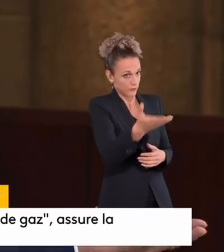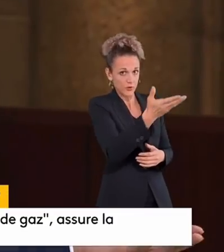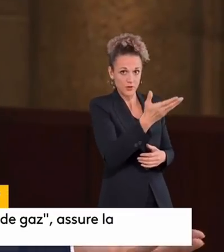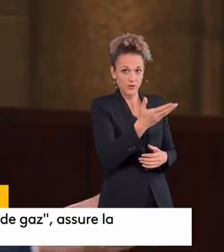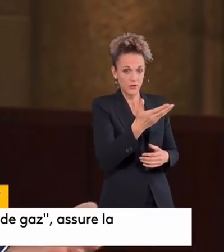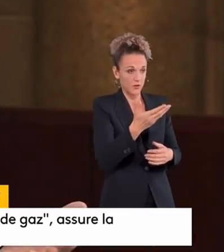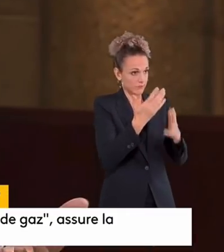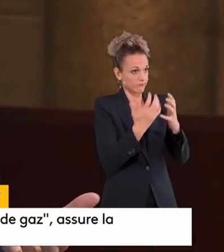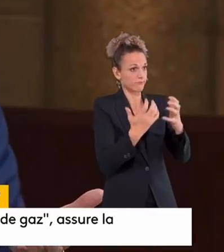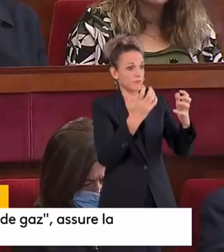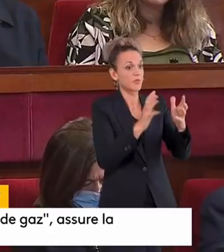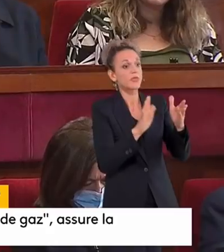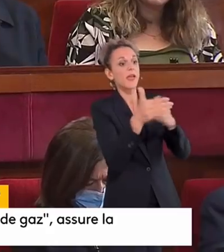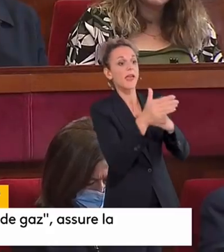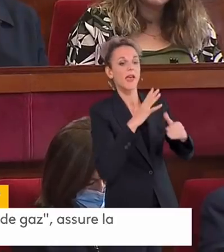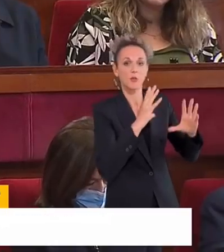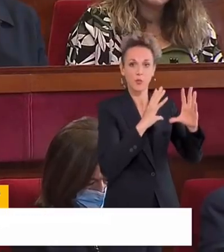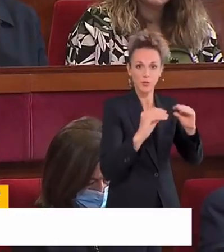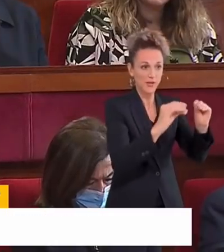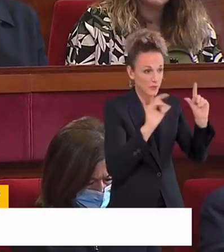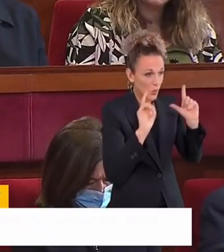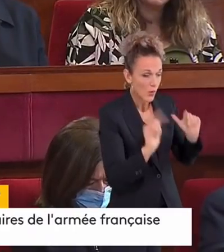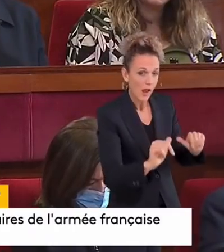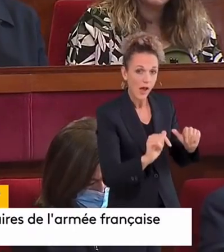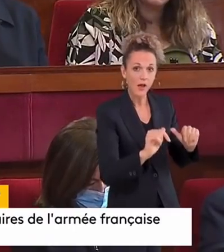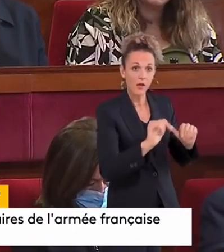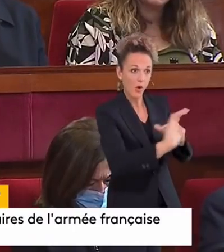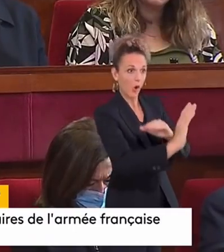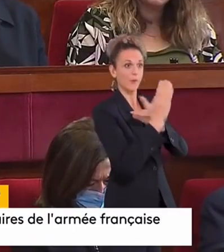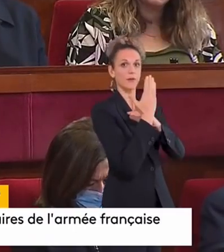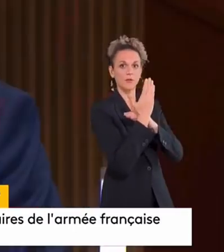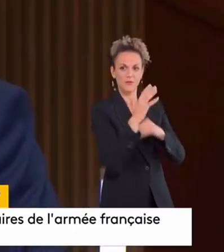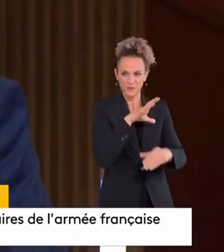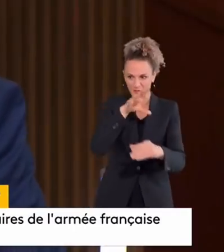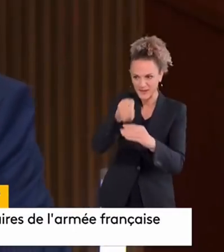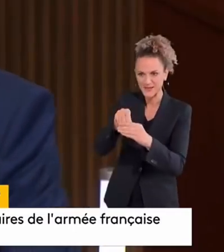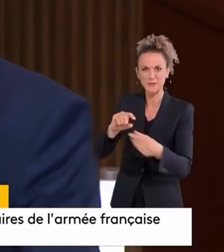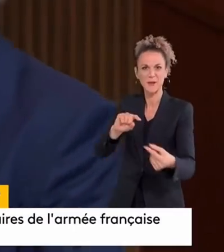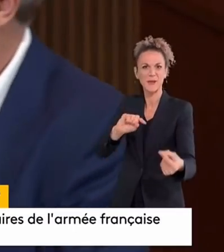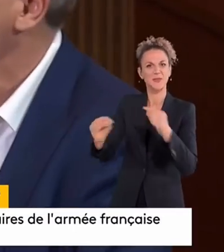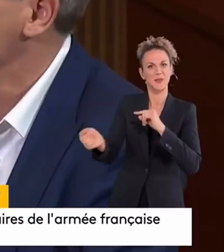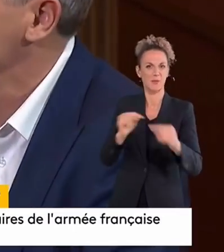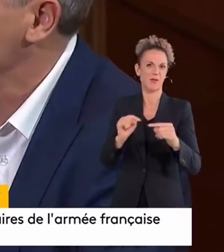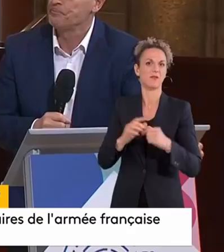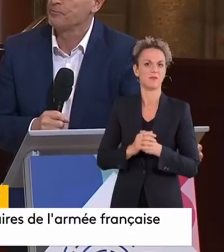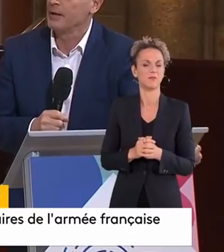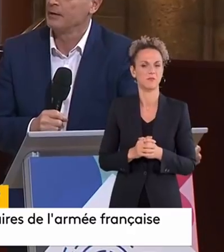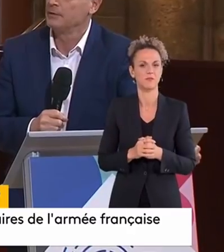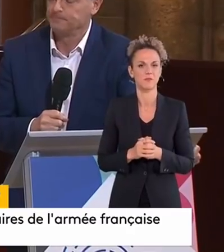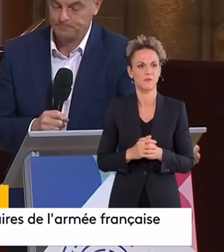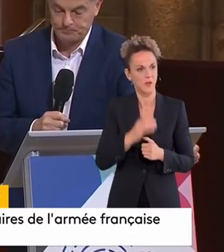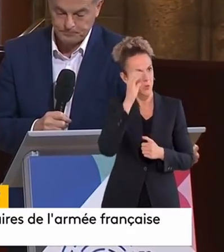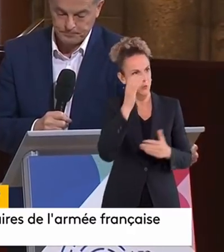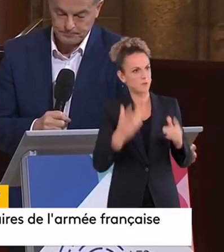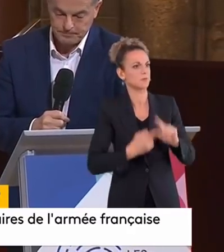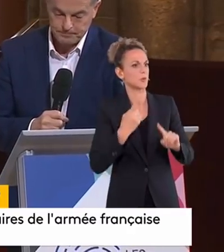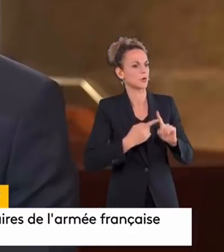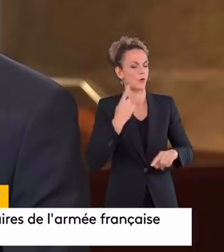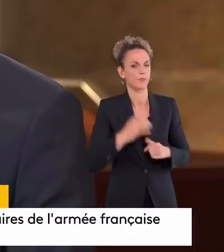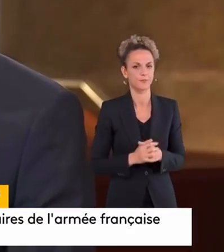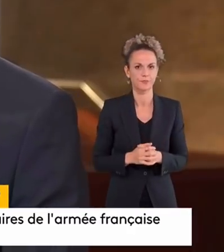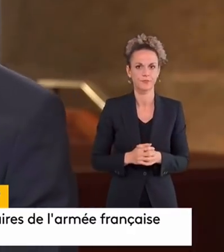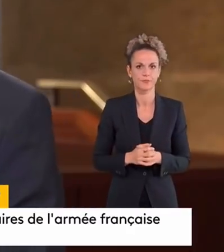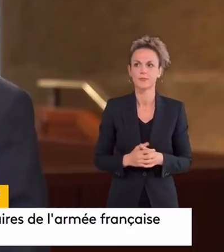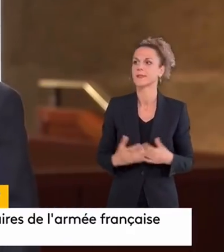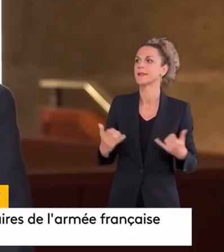vous représentez, puissent être présents dans le débat parlementaire et que l'on puisse en tenir compte. On est ici, Fahimia Roussel, dans l'un